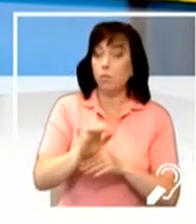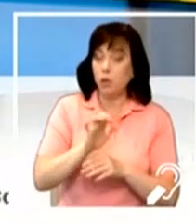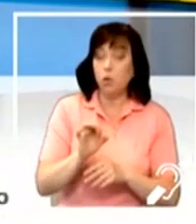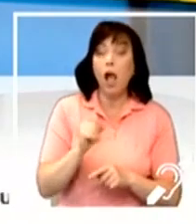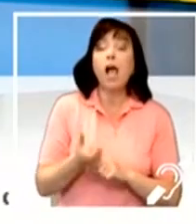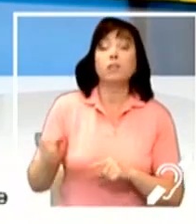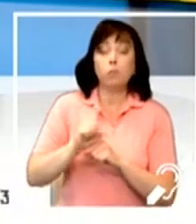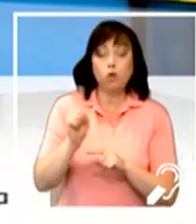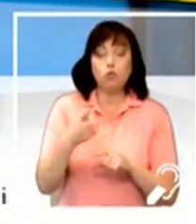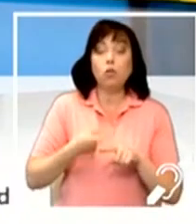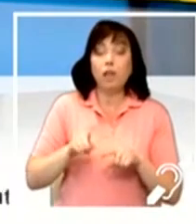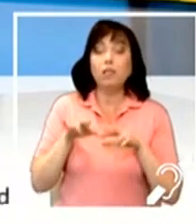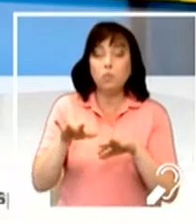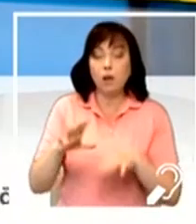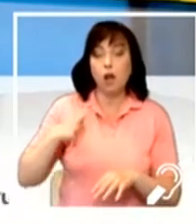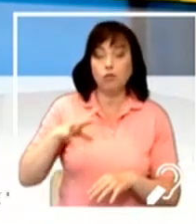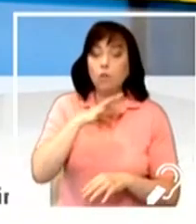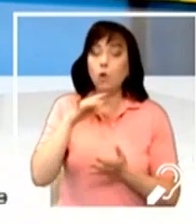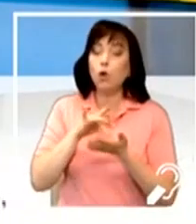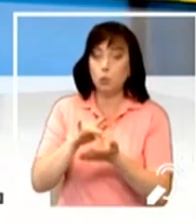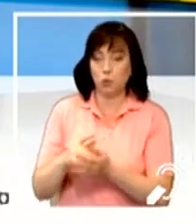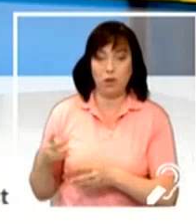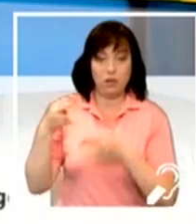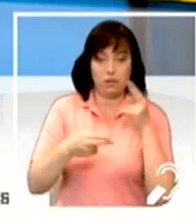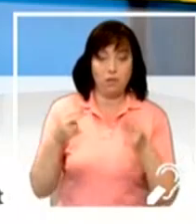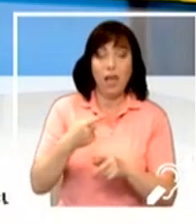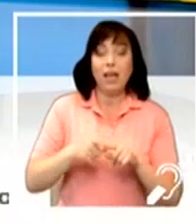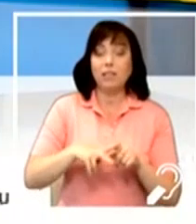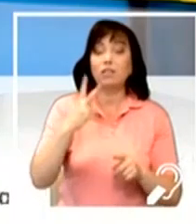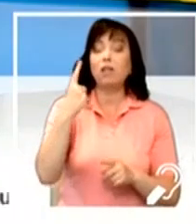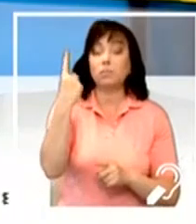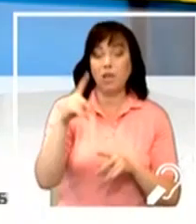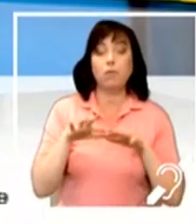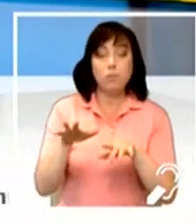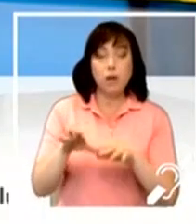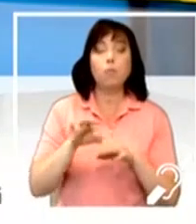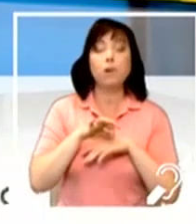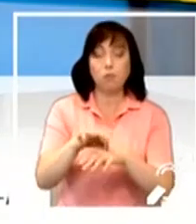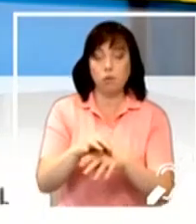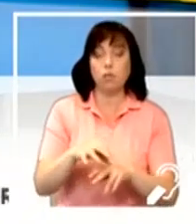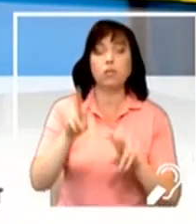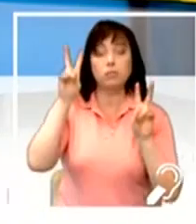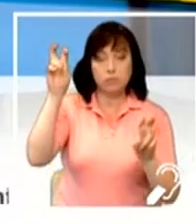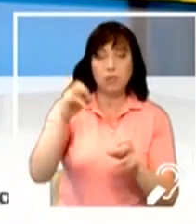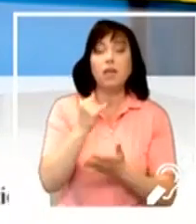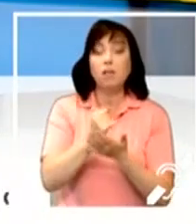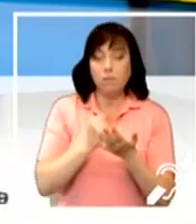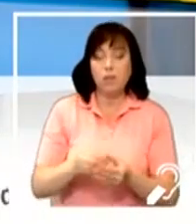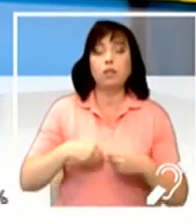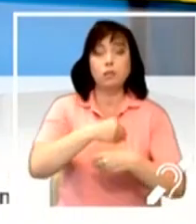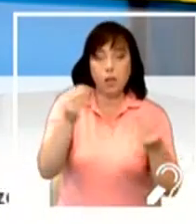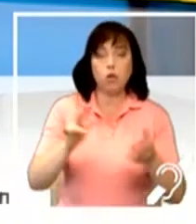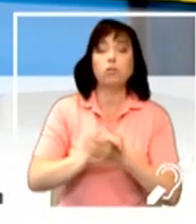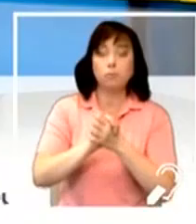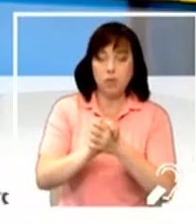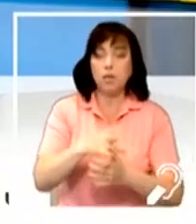la eveniment sunt așteptați mii de turiști. Cea de-a 21-a ediție se desfășoară sub sloganul "Vinul meu aduce pace, ura